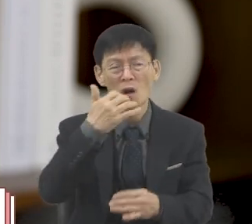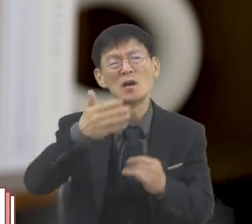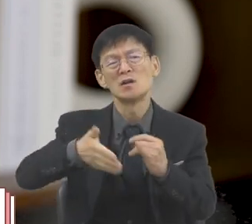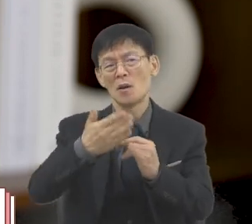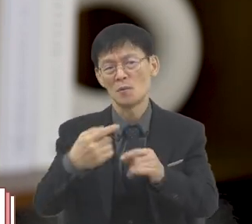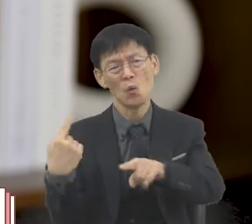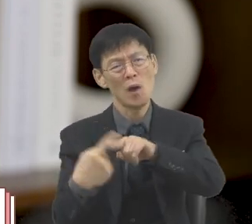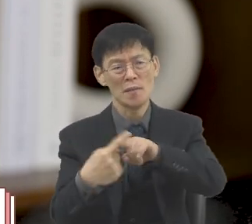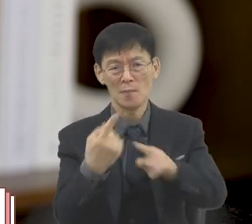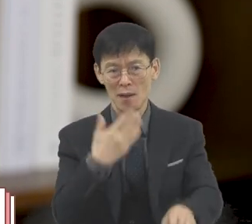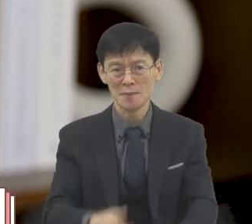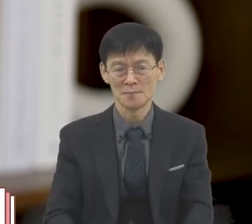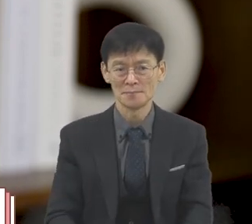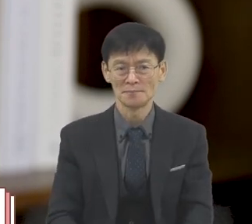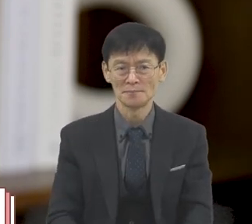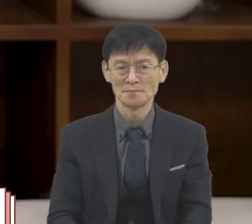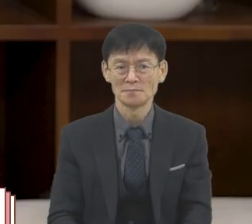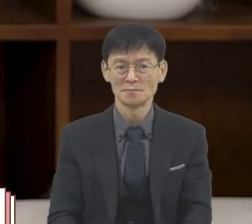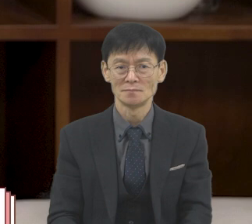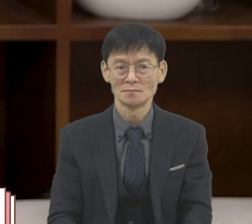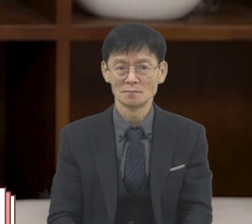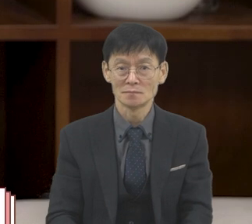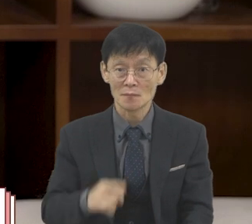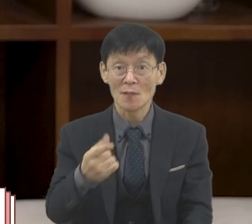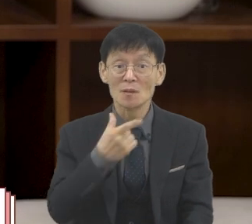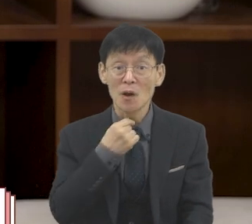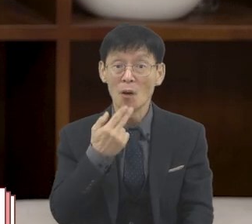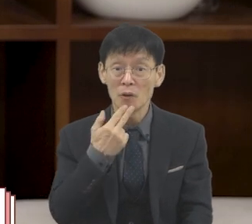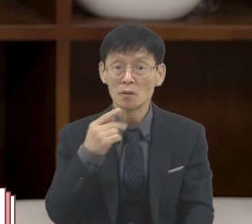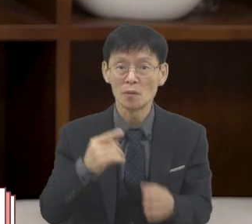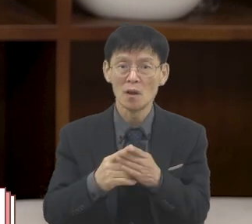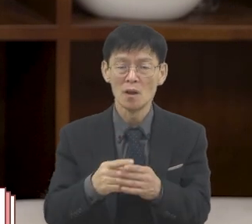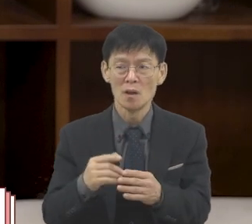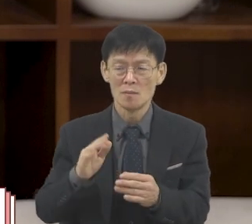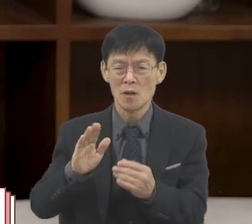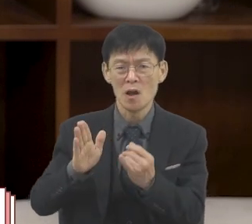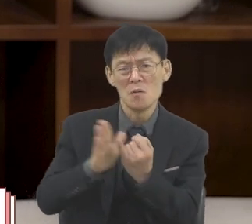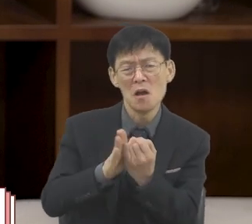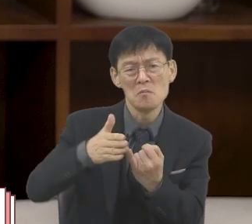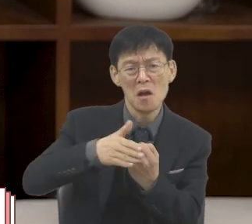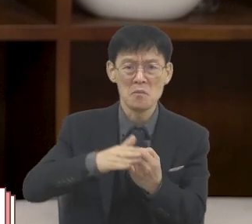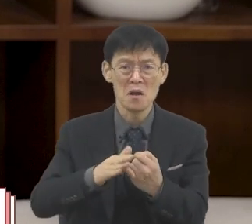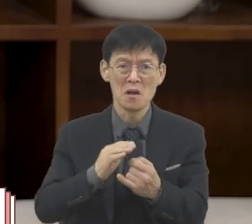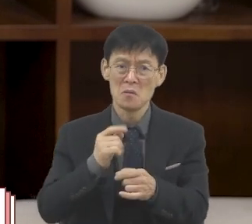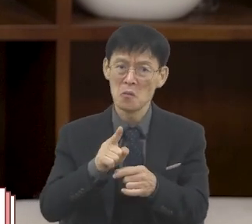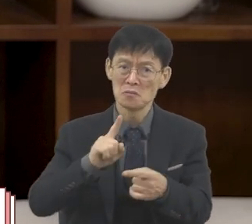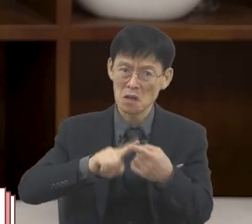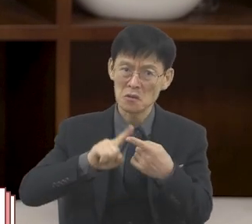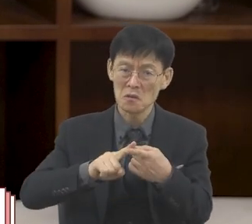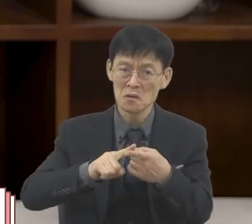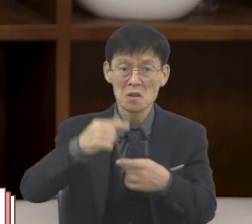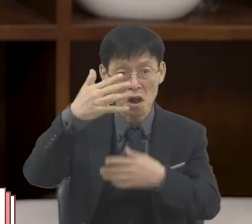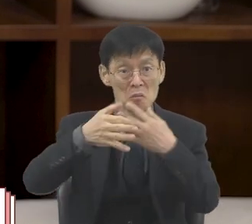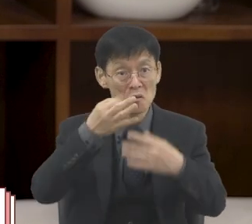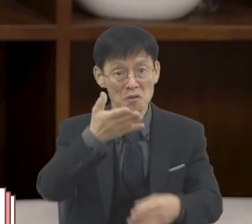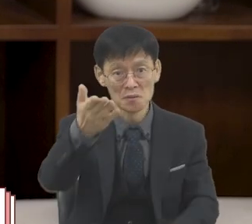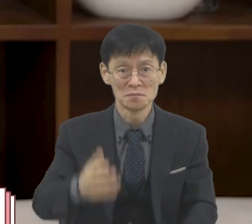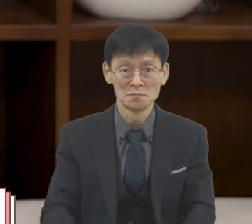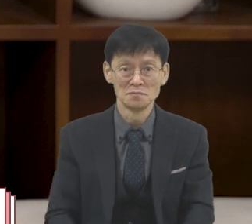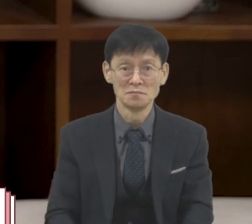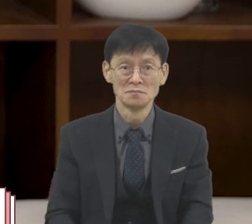때문에 성희롱으로 보일 수 있습니다. 다음 사례는 내가 원하지 않는데 강제로 몸을 접촉하는